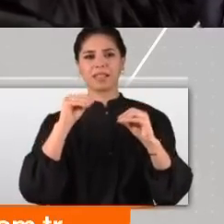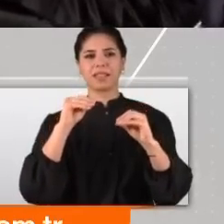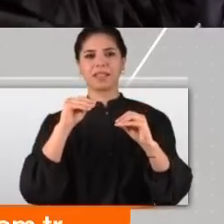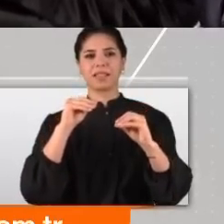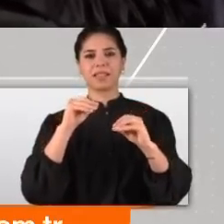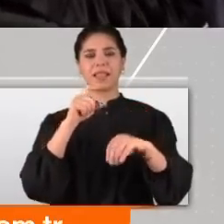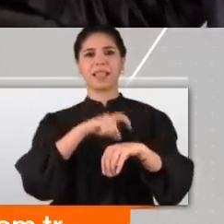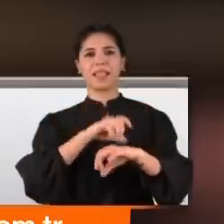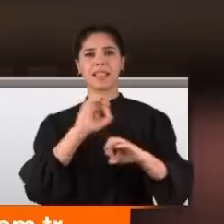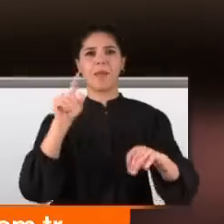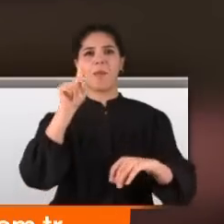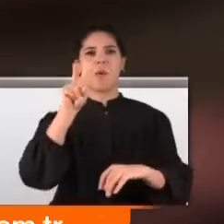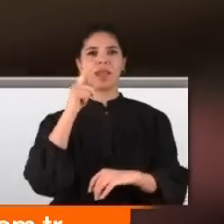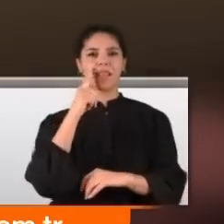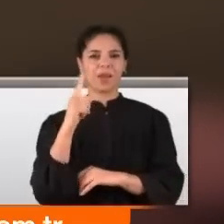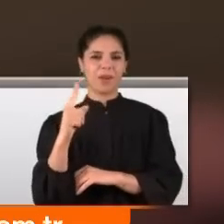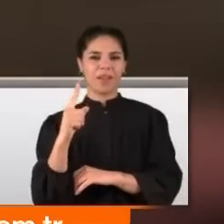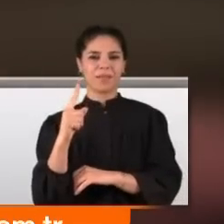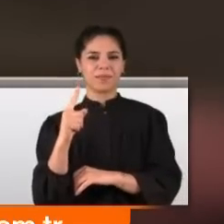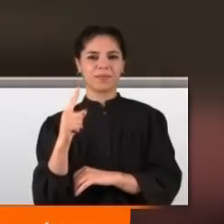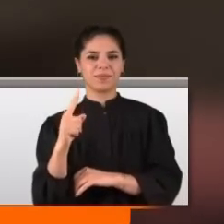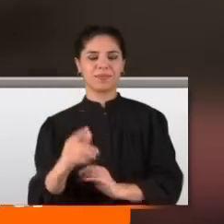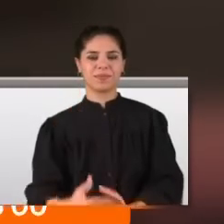12 olduğunda.